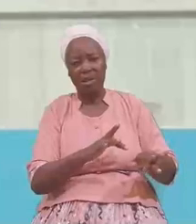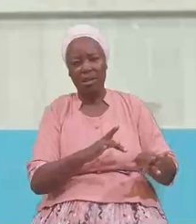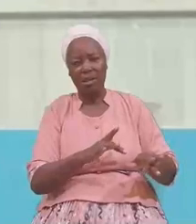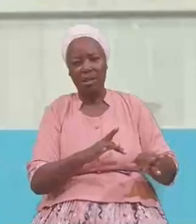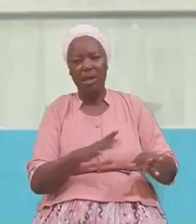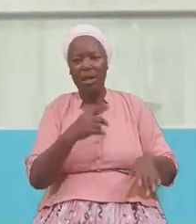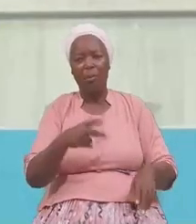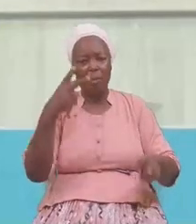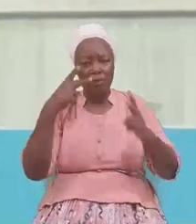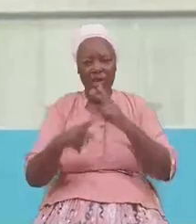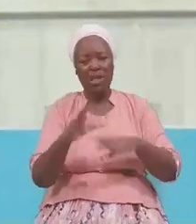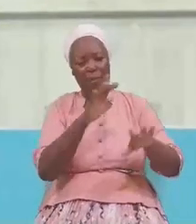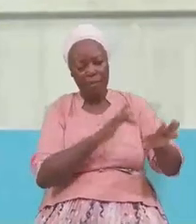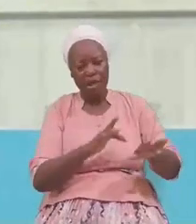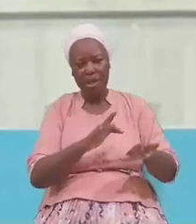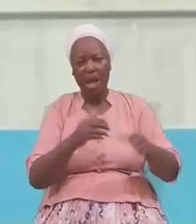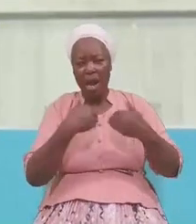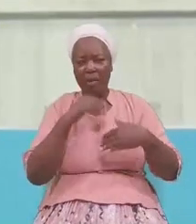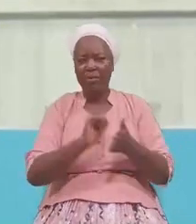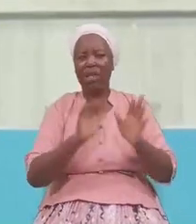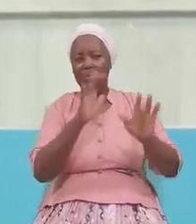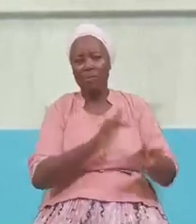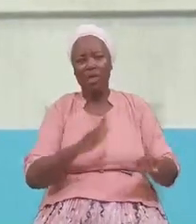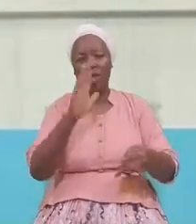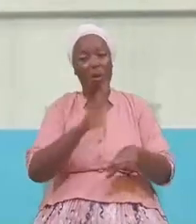miséricorde prophétisée. Aie pitié de moi.